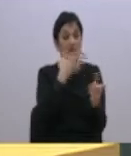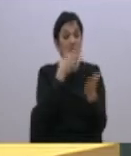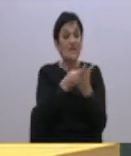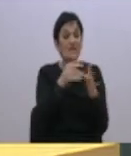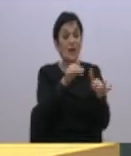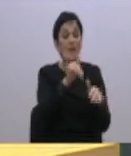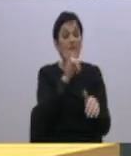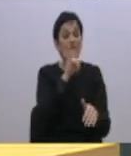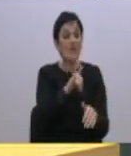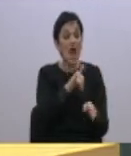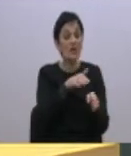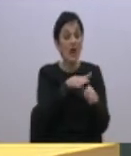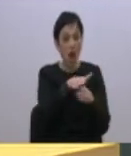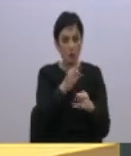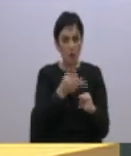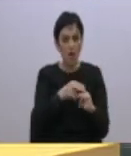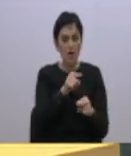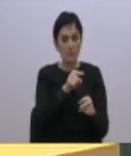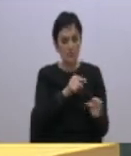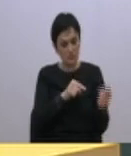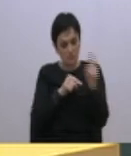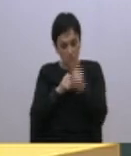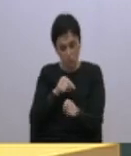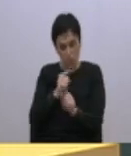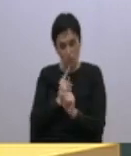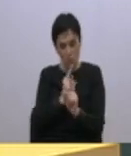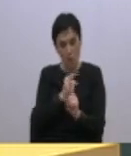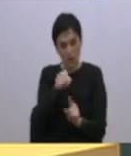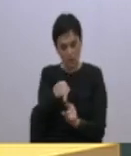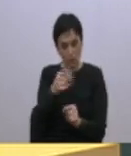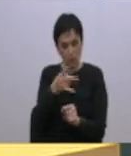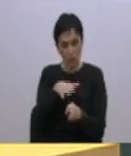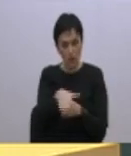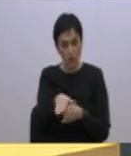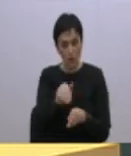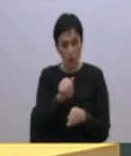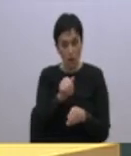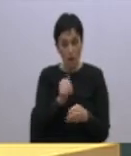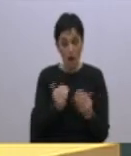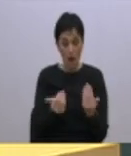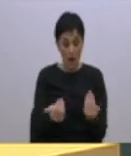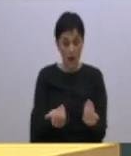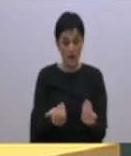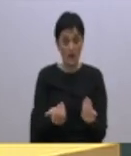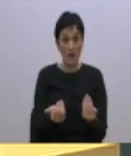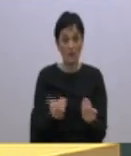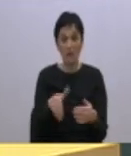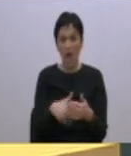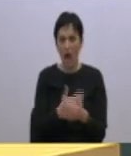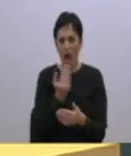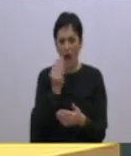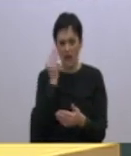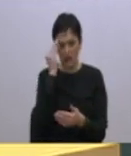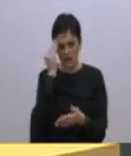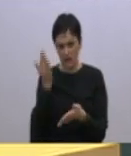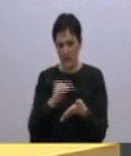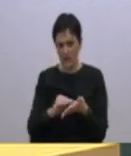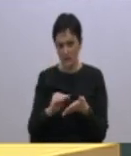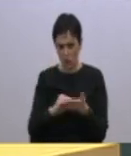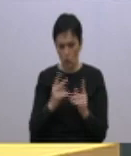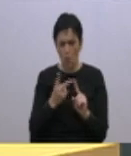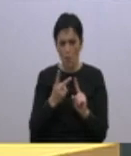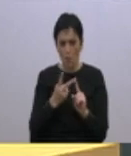საქმეს, ესაა განწესებული იქ და მარნა შეასრულოს. Ახლა ახალი ვერსიით, მეორე წაკითხვით რაც